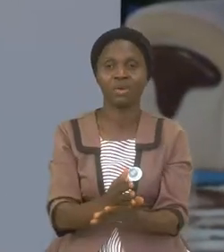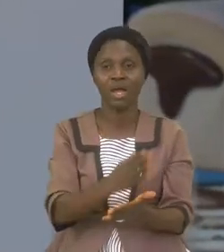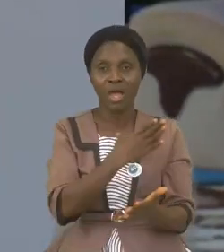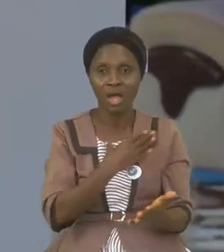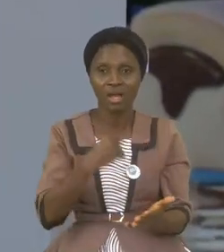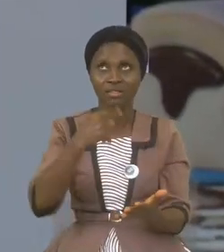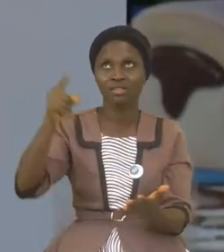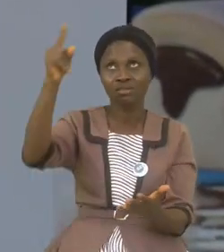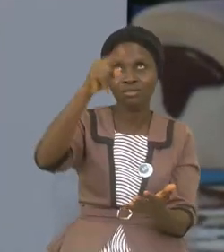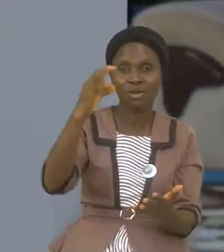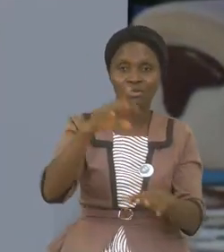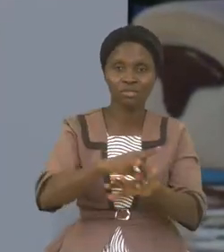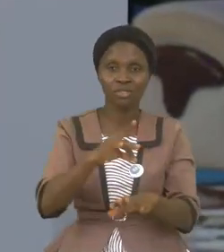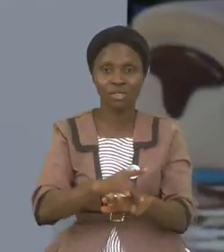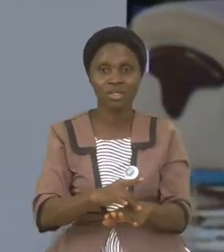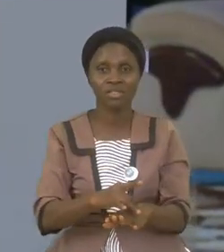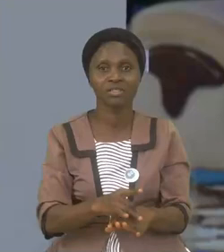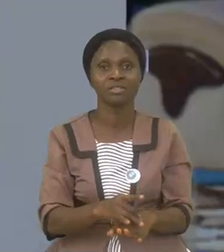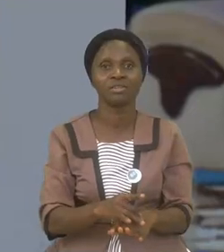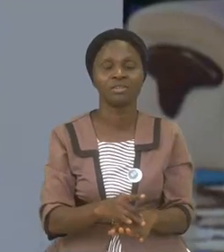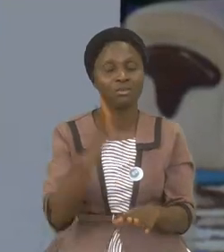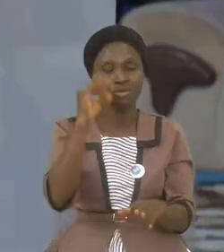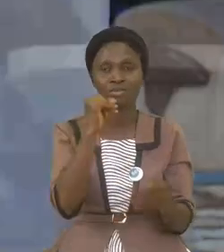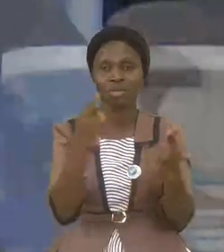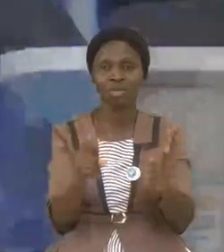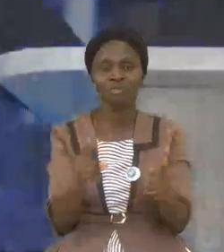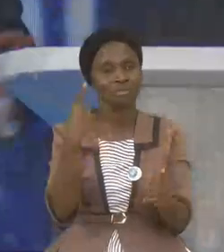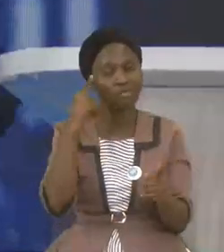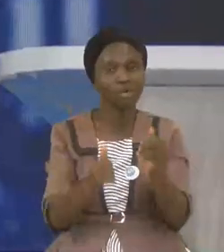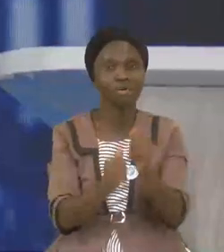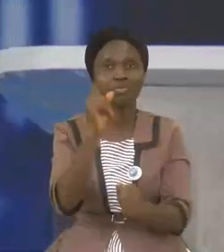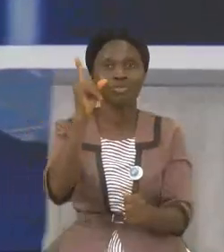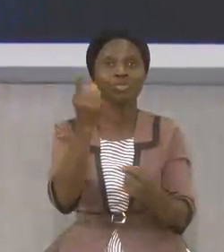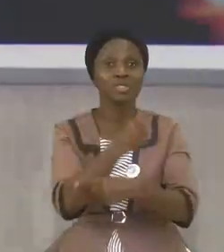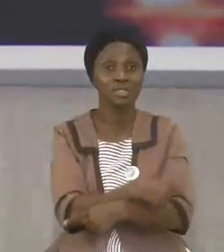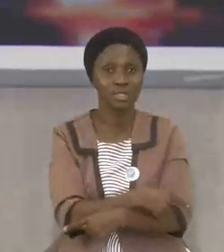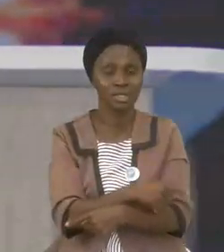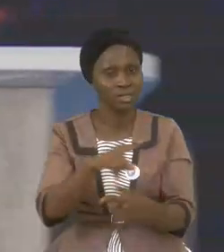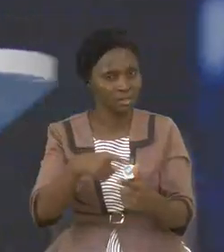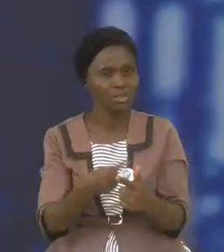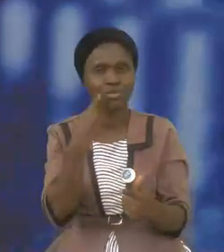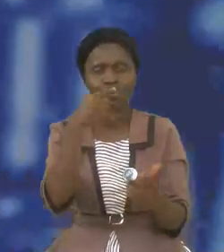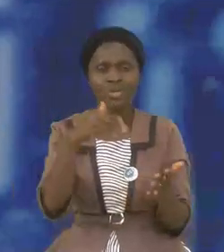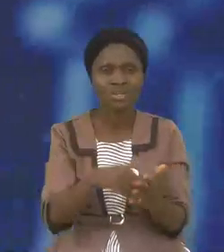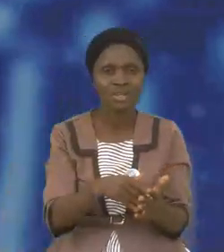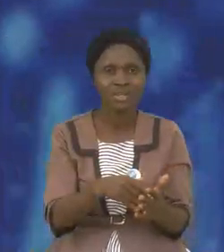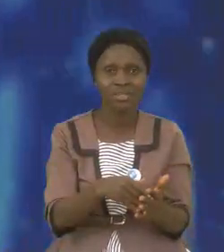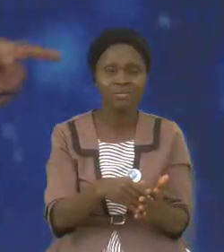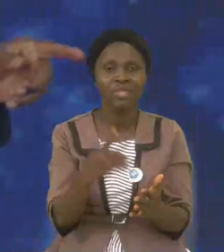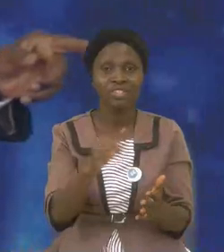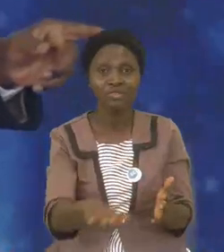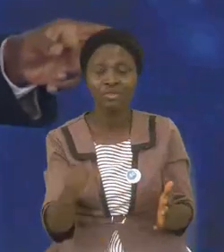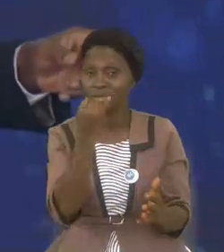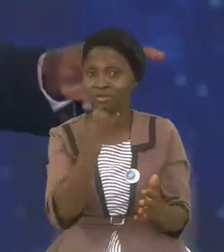arrête-toi !» Et le soleil s'est arrêté, et cela a arrêté la rotation de